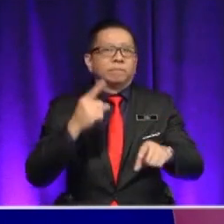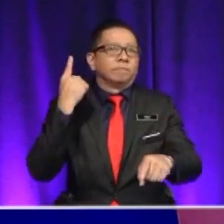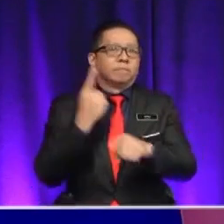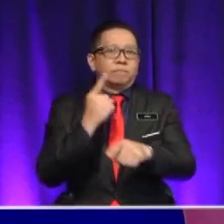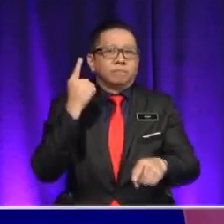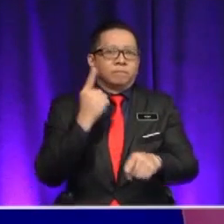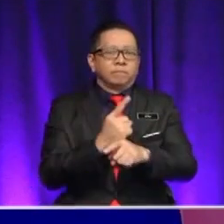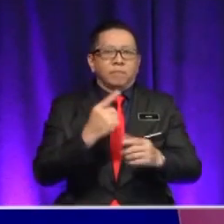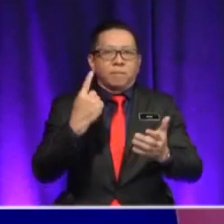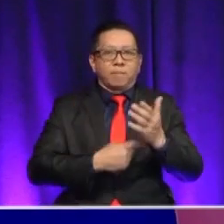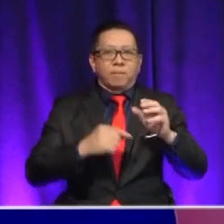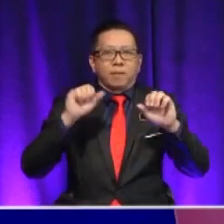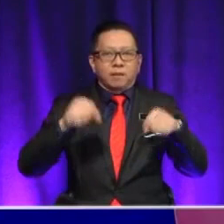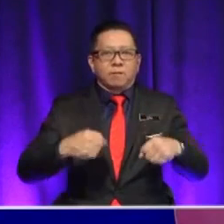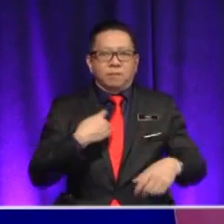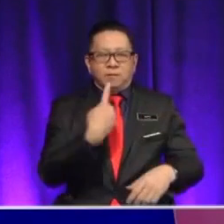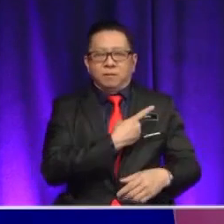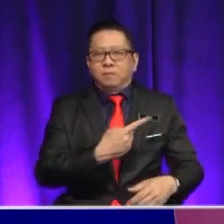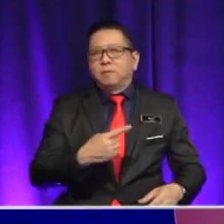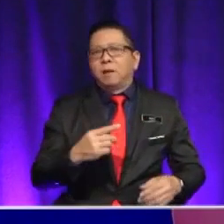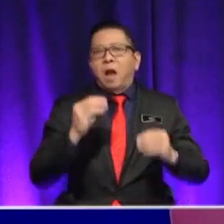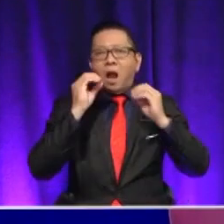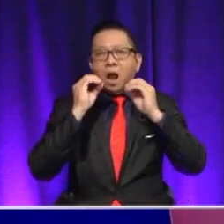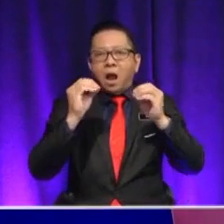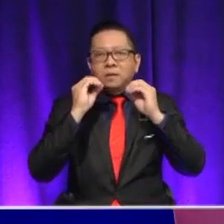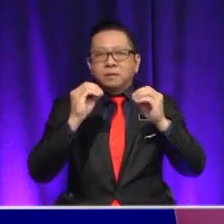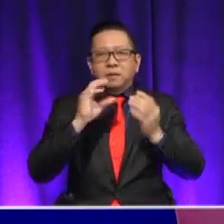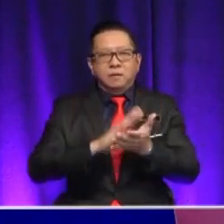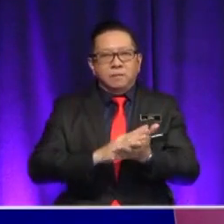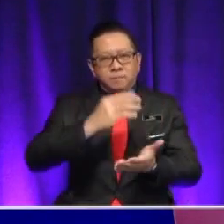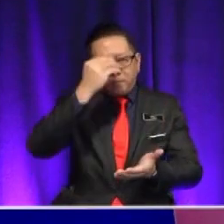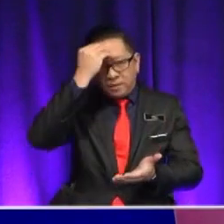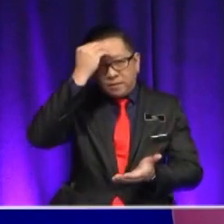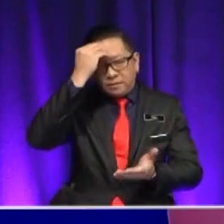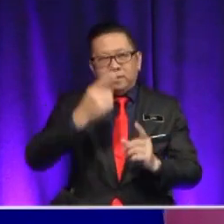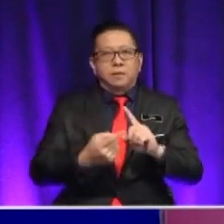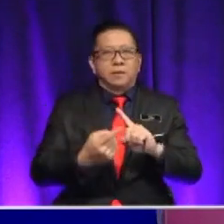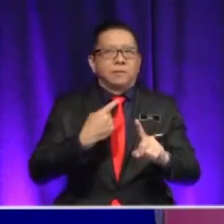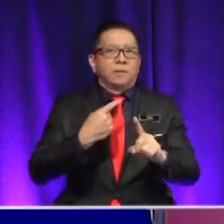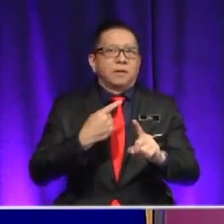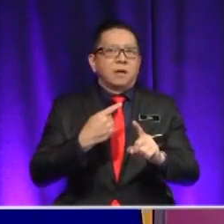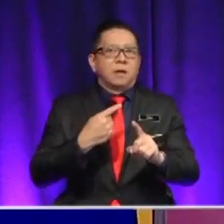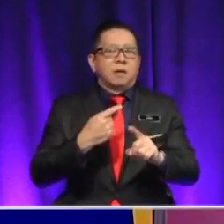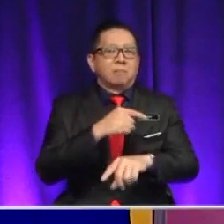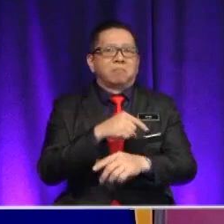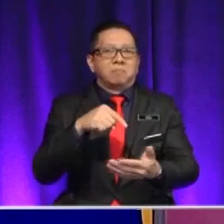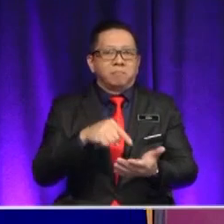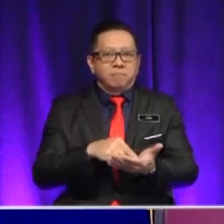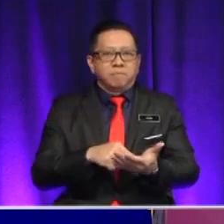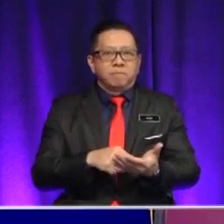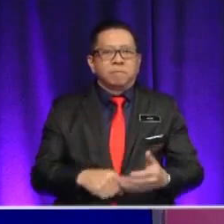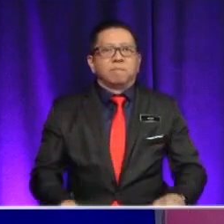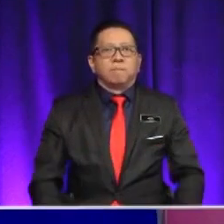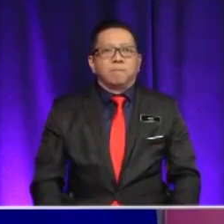apa yang boleh kita katakan pengajaran ataupun kesimpulan sedikit daripada hari ini. Okey,